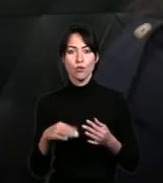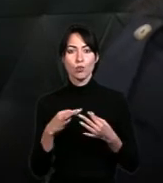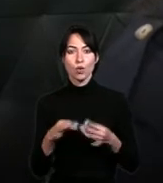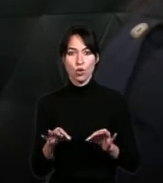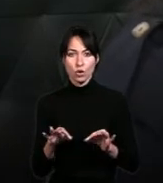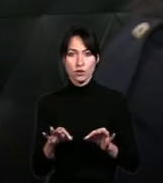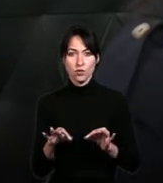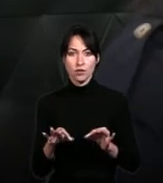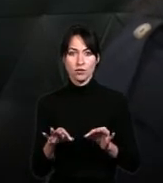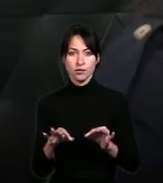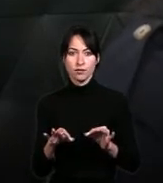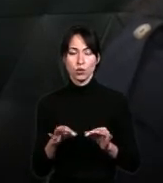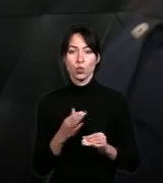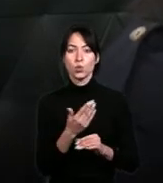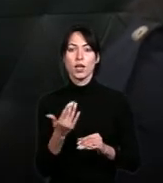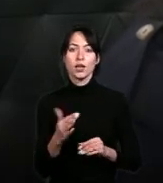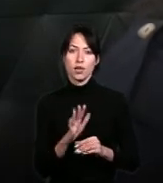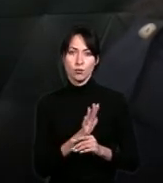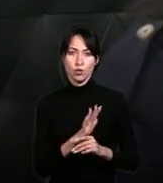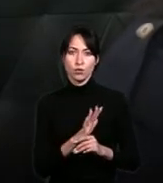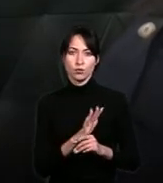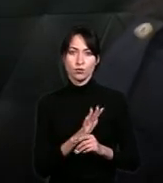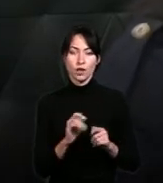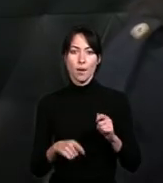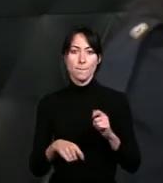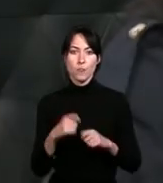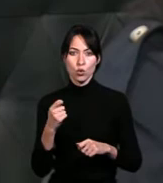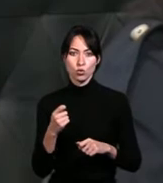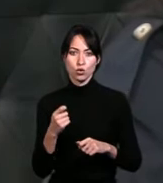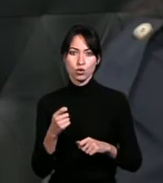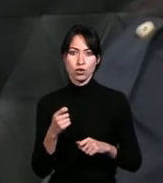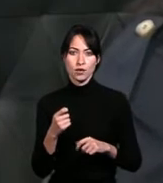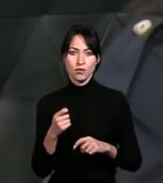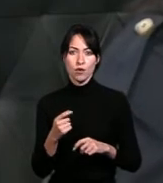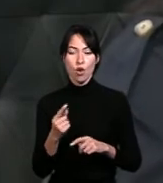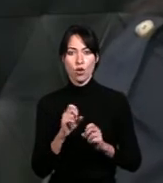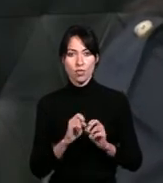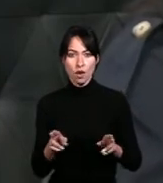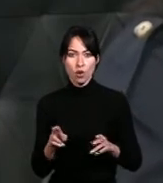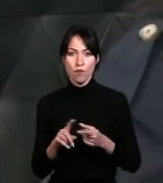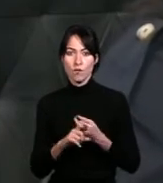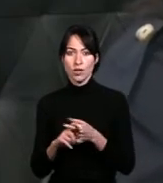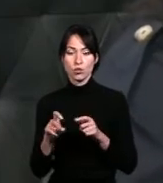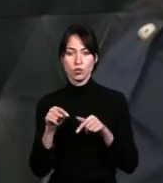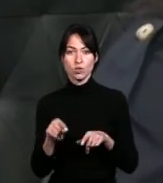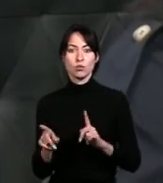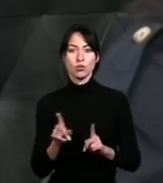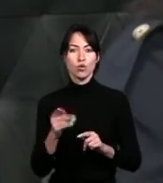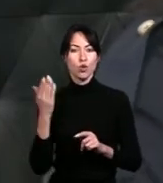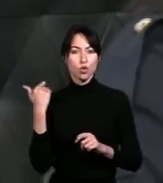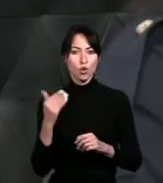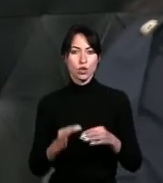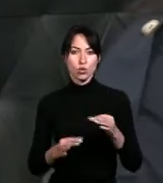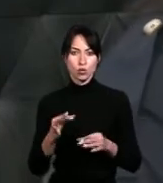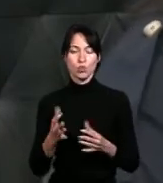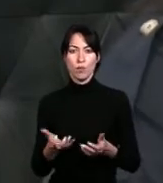забруднюючих речовин. Декілька було порушень в галузі. Однак у зв'язку з тим, що тоді суд